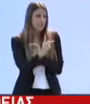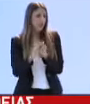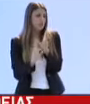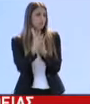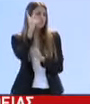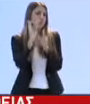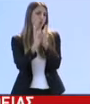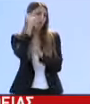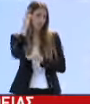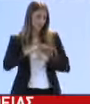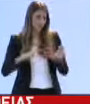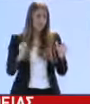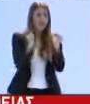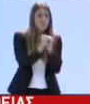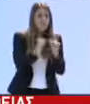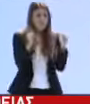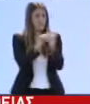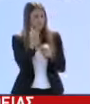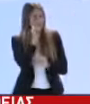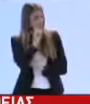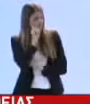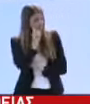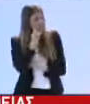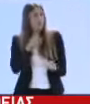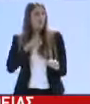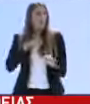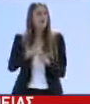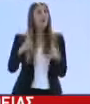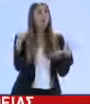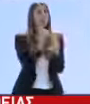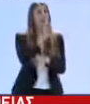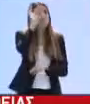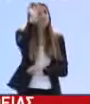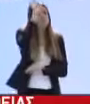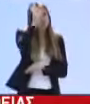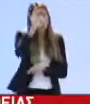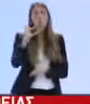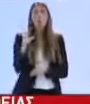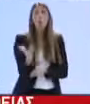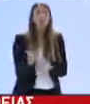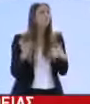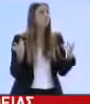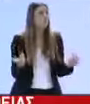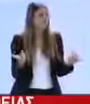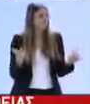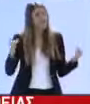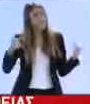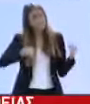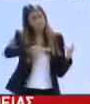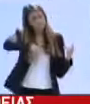προόδου. Και φίλες και φίλοι, θα έχουμε πετύχει το στόχο μας μόνο